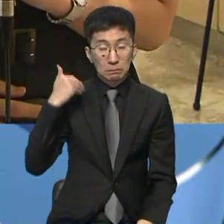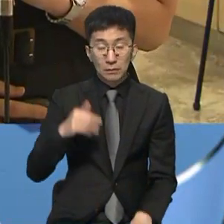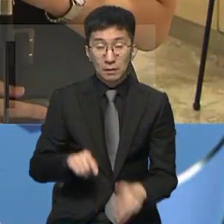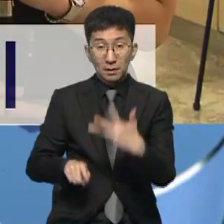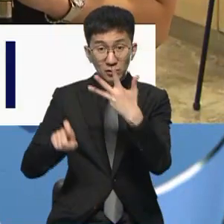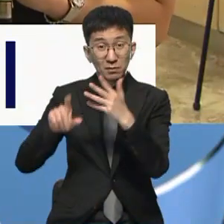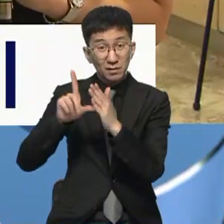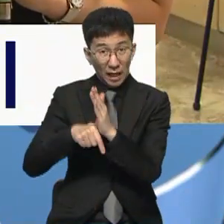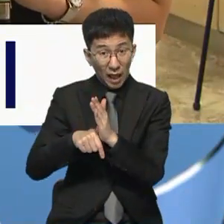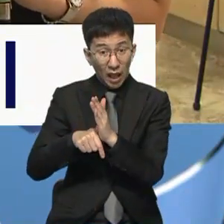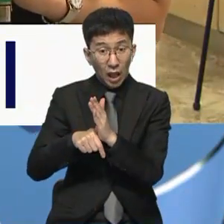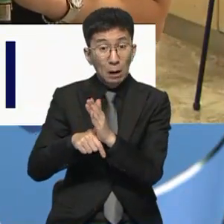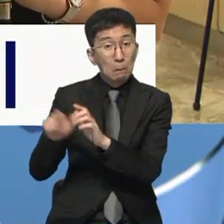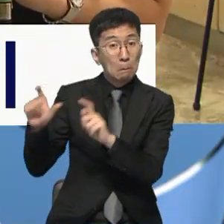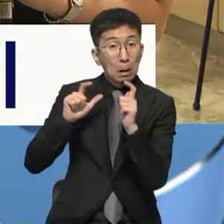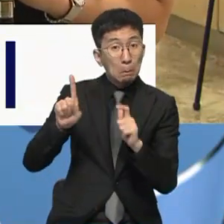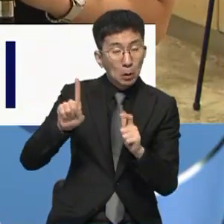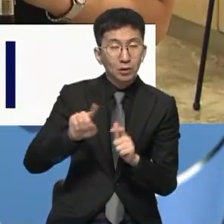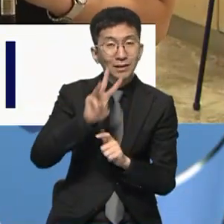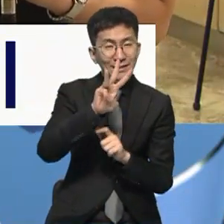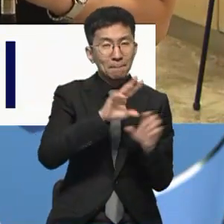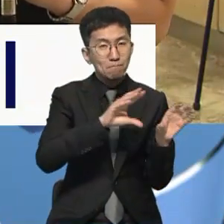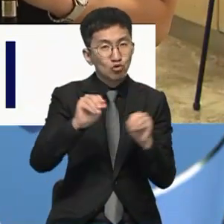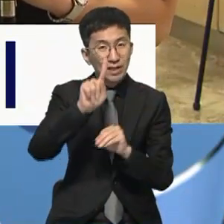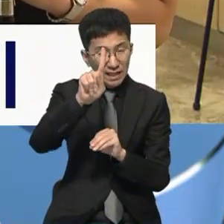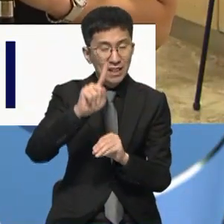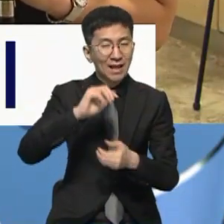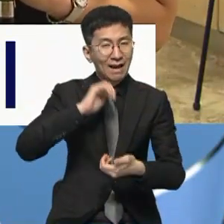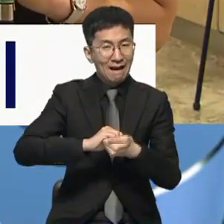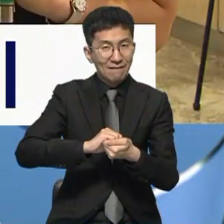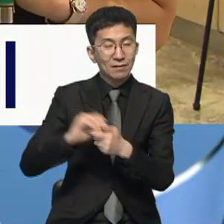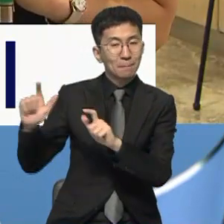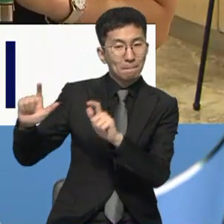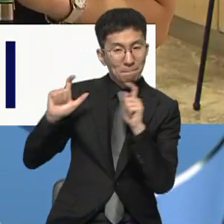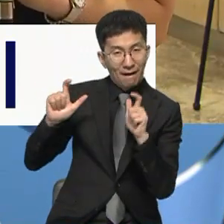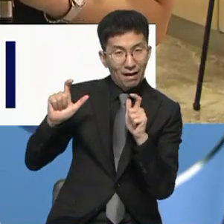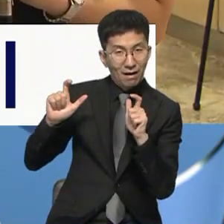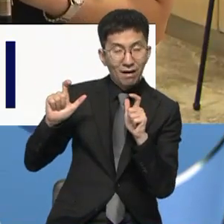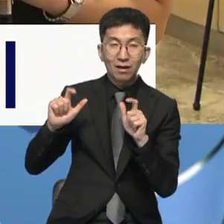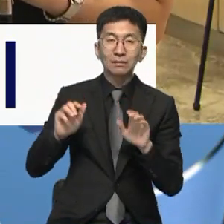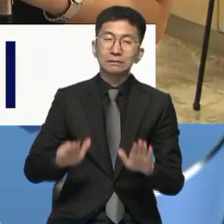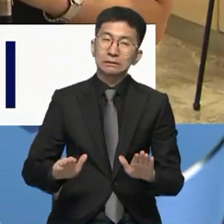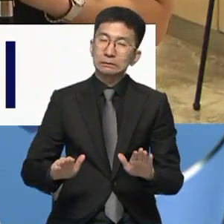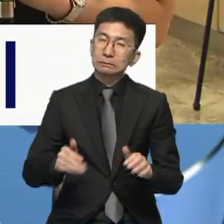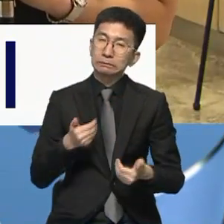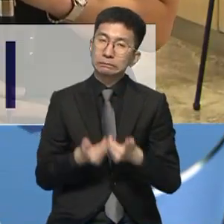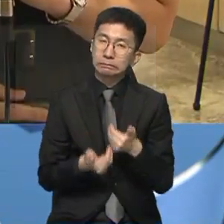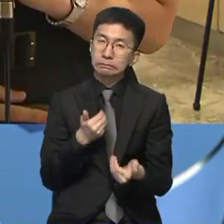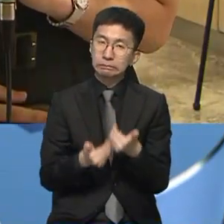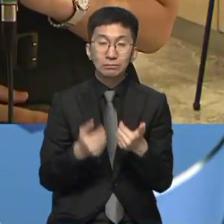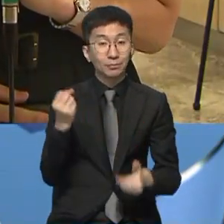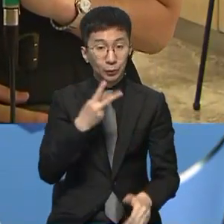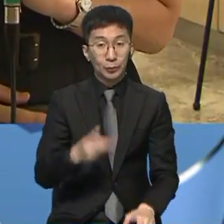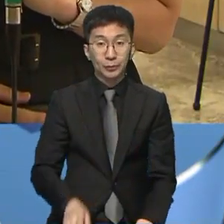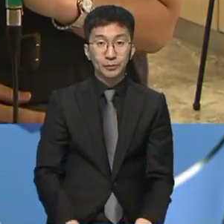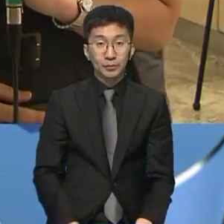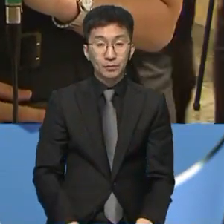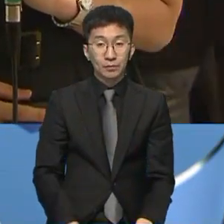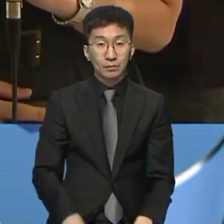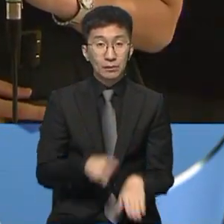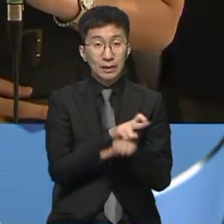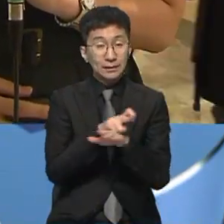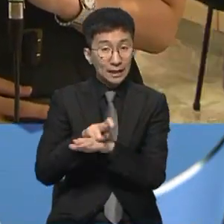운용까지 제한하라는 3불 1안을 공개 언급하는 등 다시 불씨를 지펴가는 모양새입니다. 또 발화력은